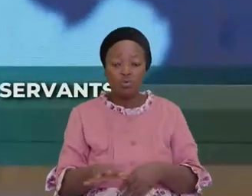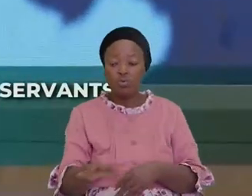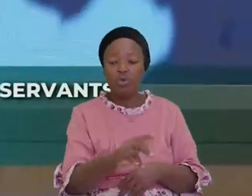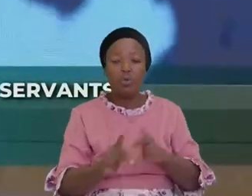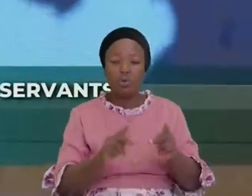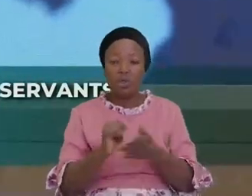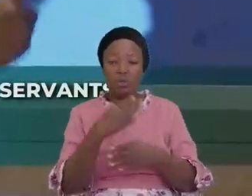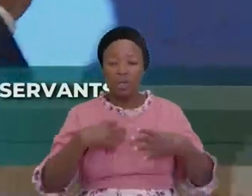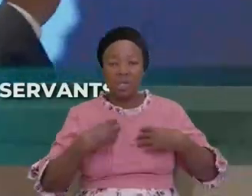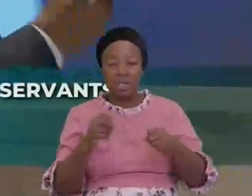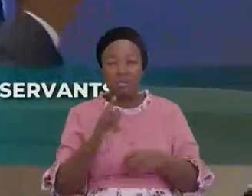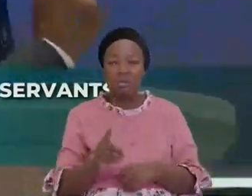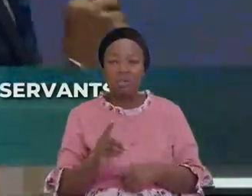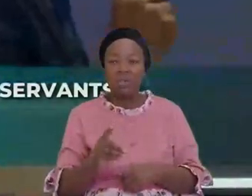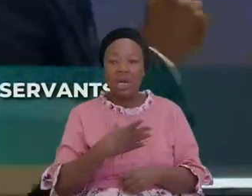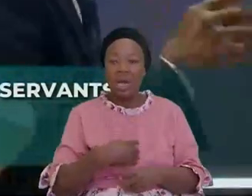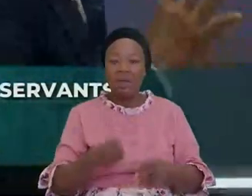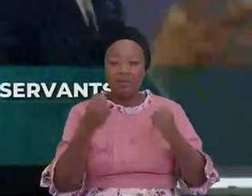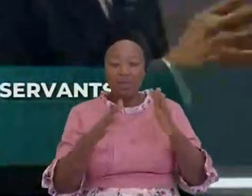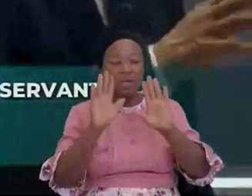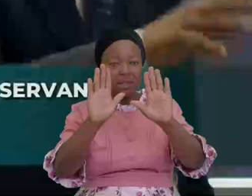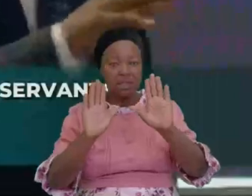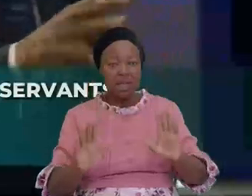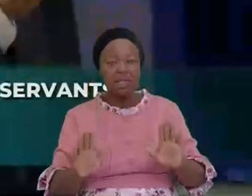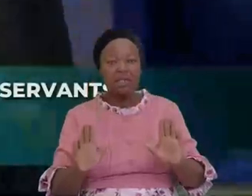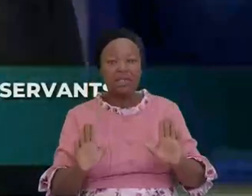Tous ceux-là qui étaient guéris